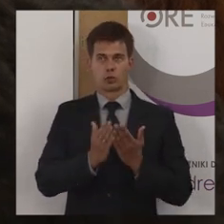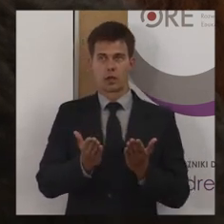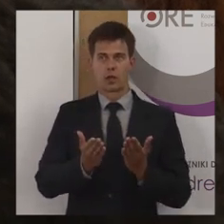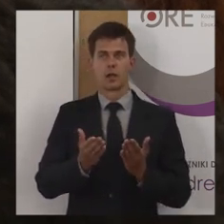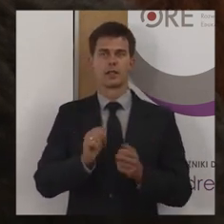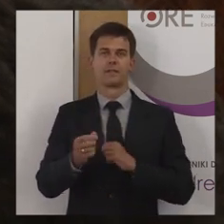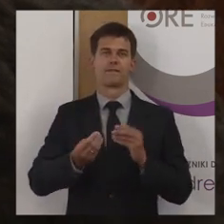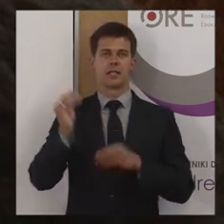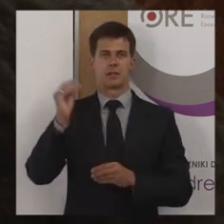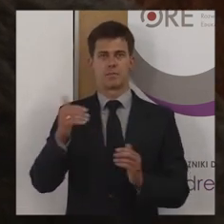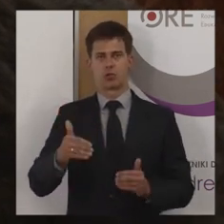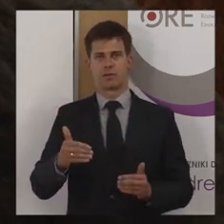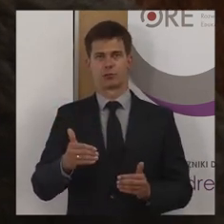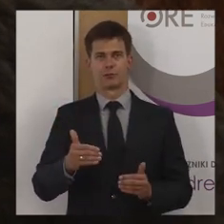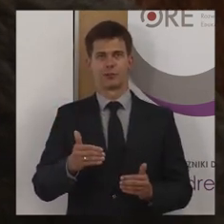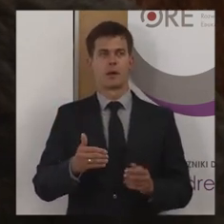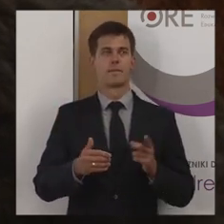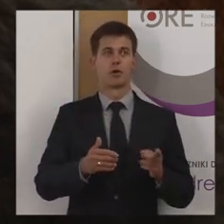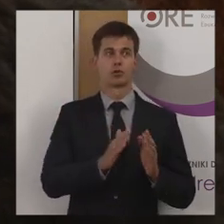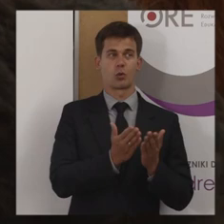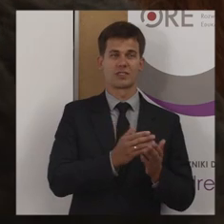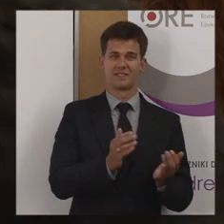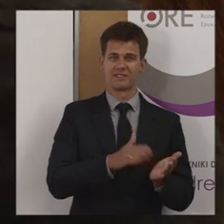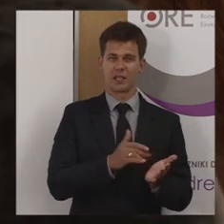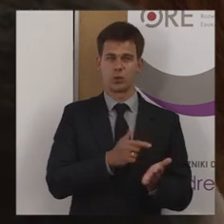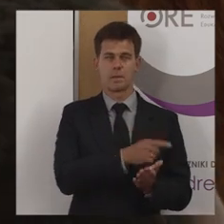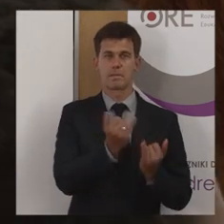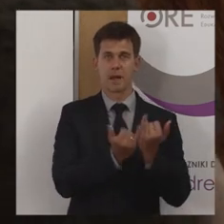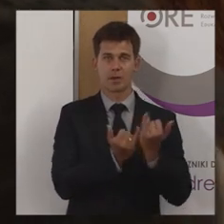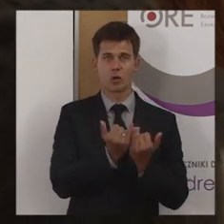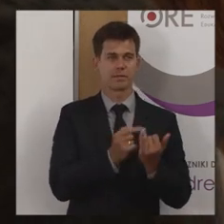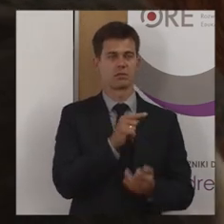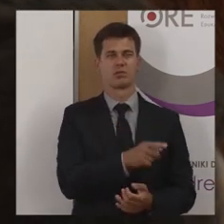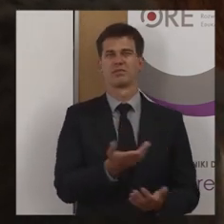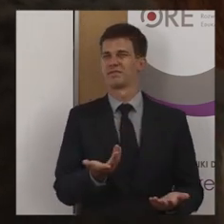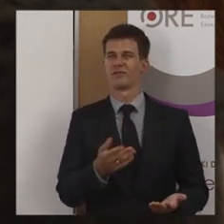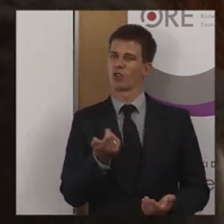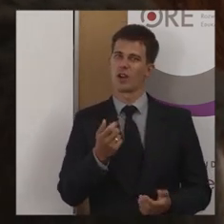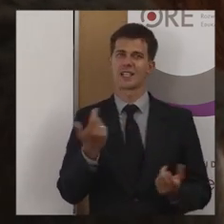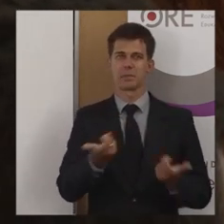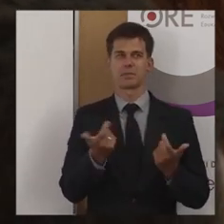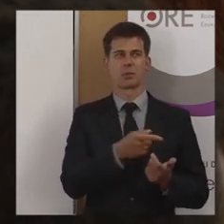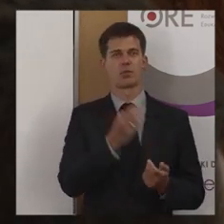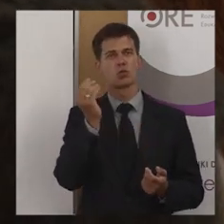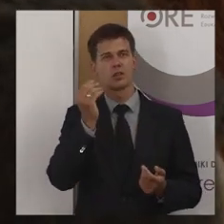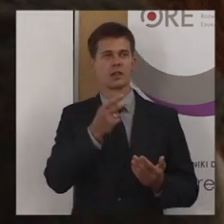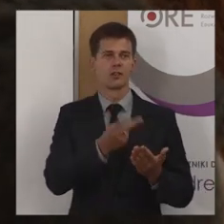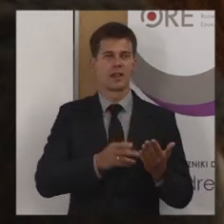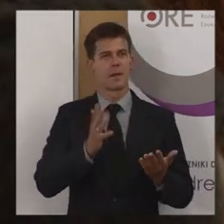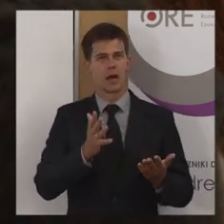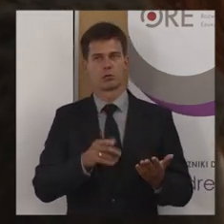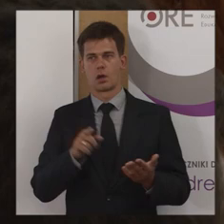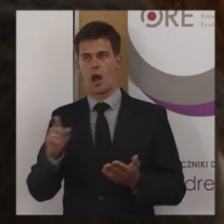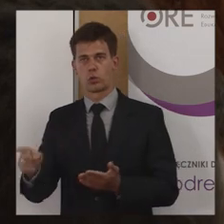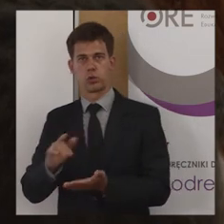dzieci niepełnosprawnych niż zagrożeń. Mając pełną świadomość tego, że